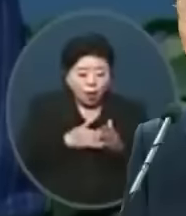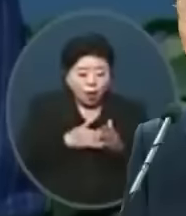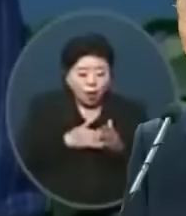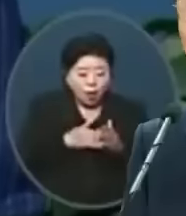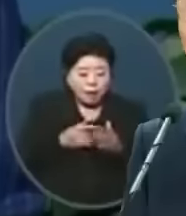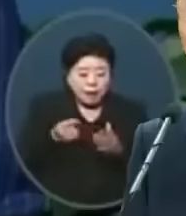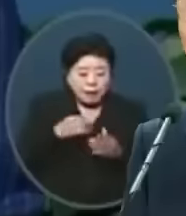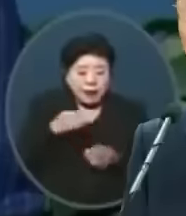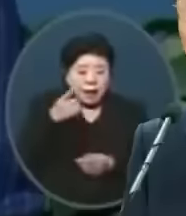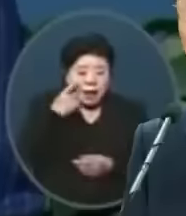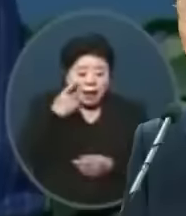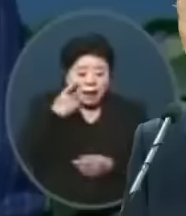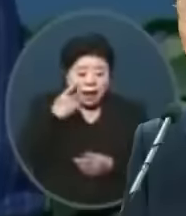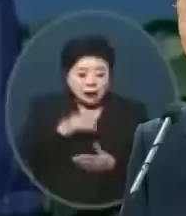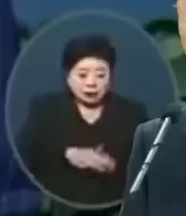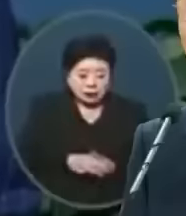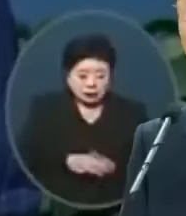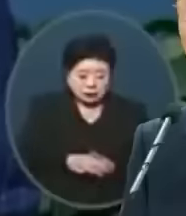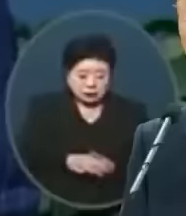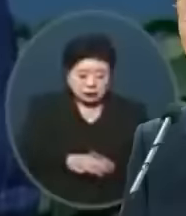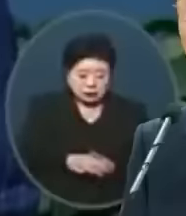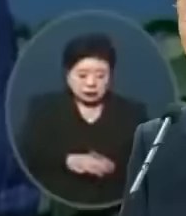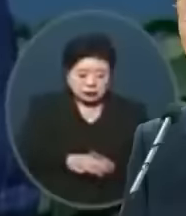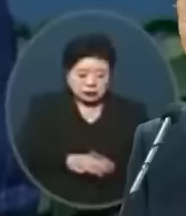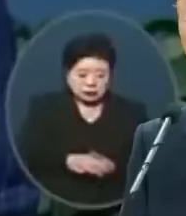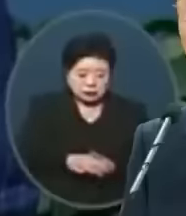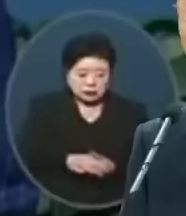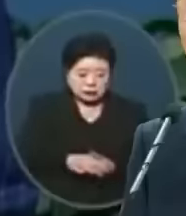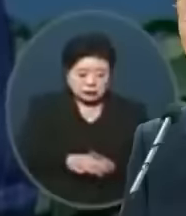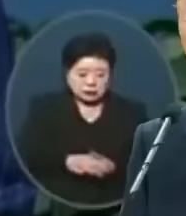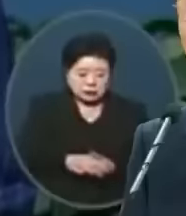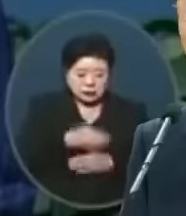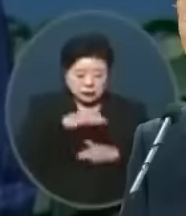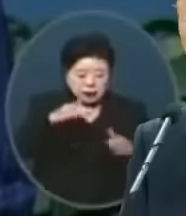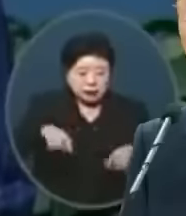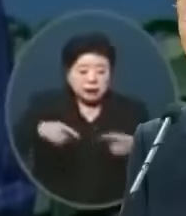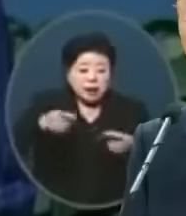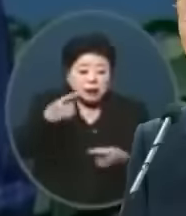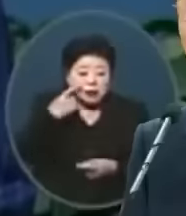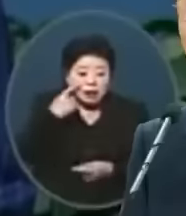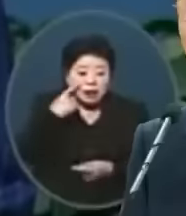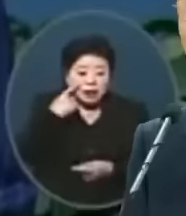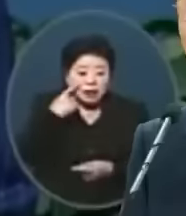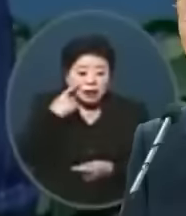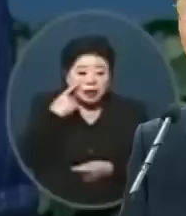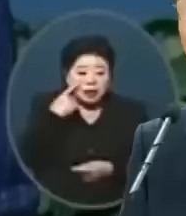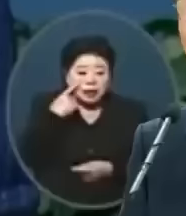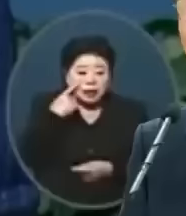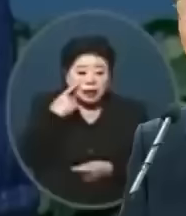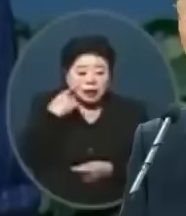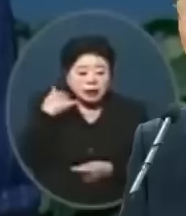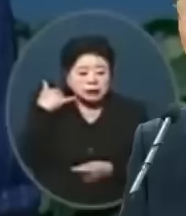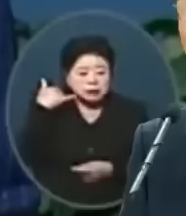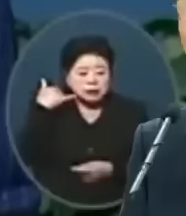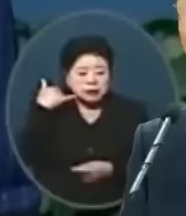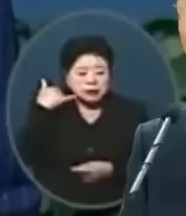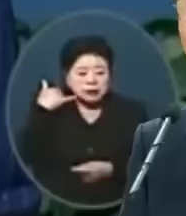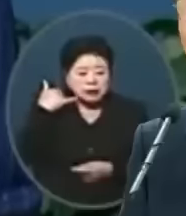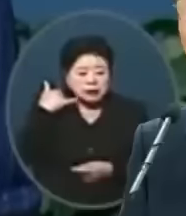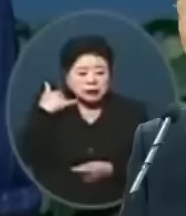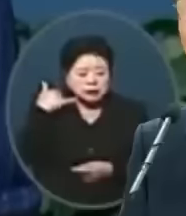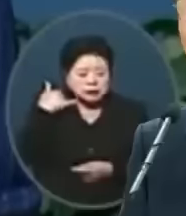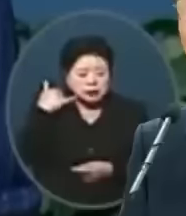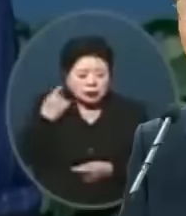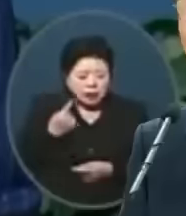빨리 방에 들어갔다 오라고. 방에 들어갔더니 그 다음 전화가 빗발치듯이